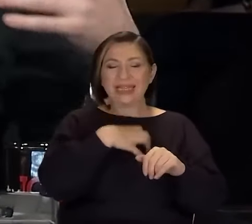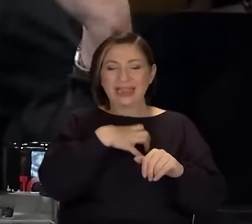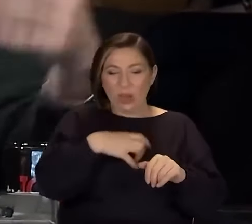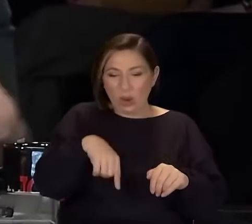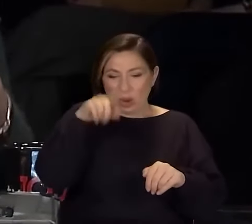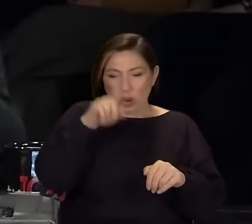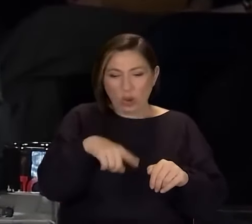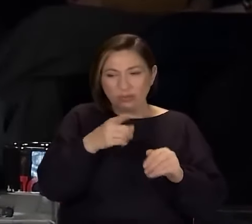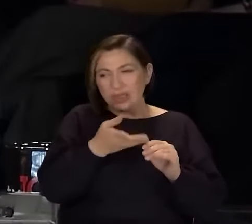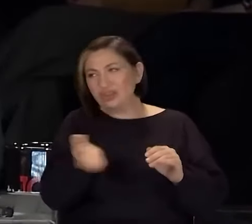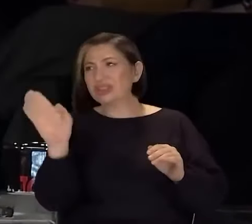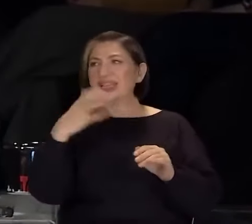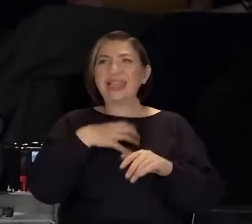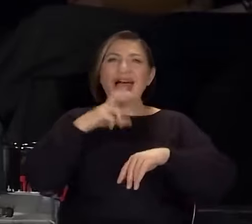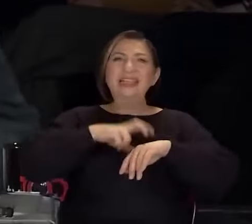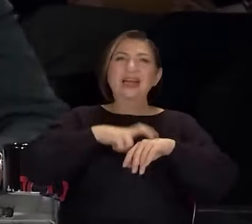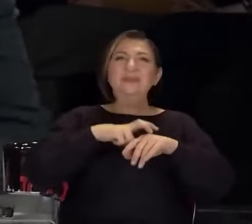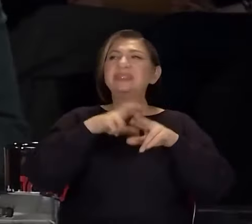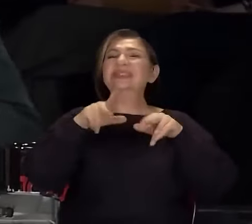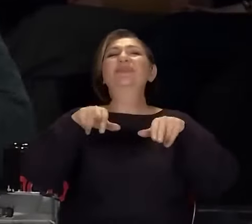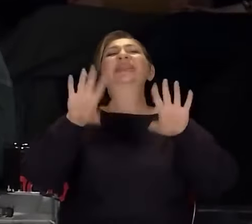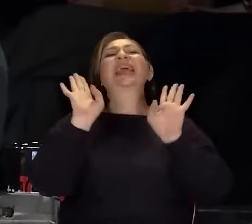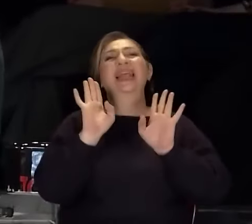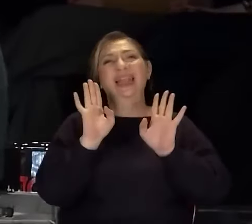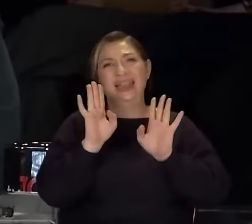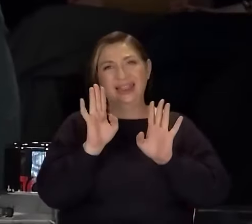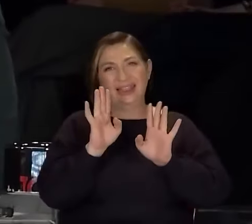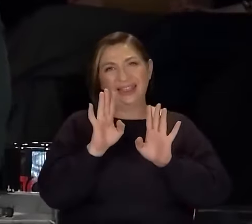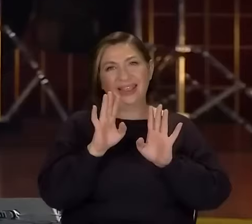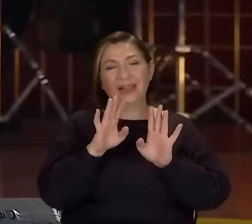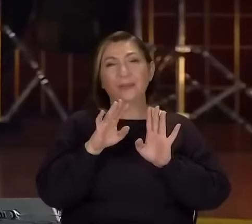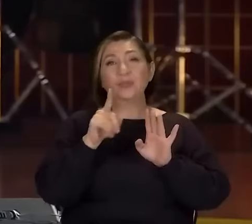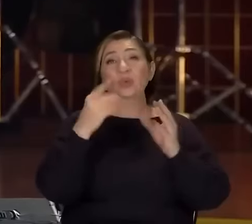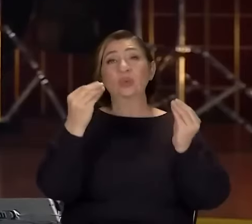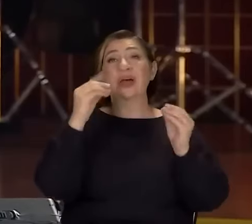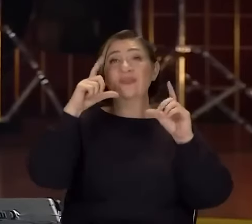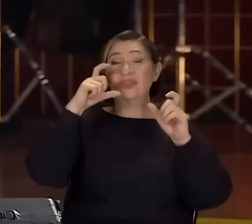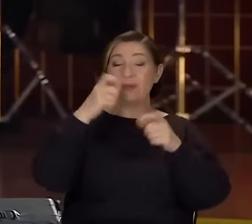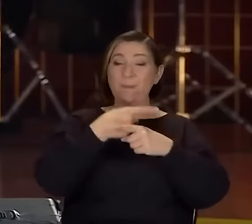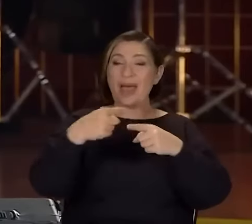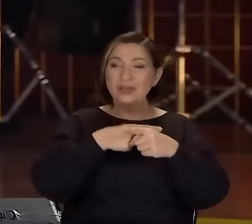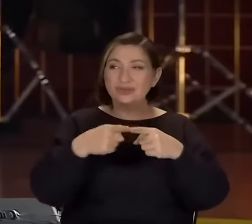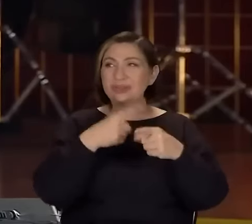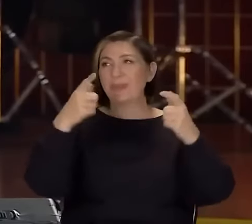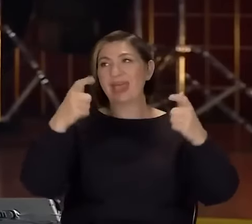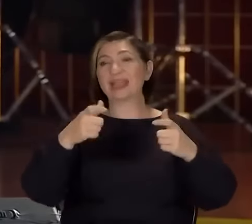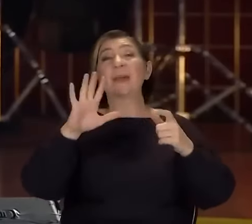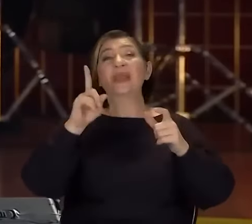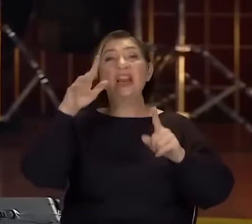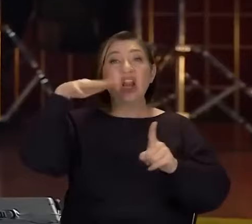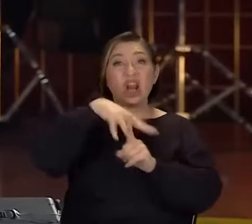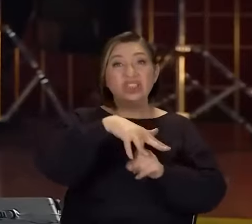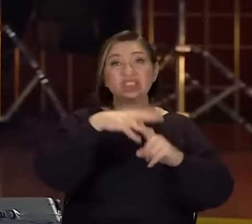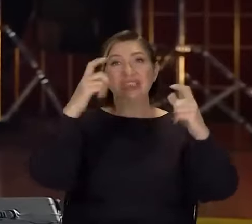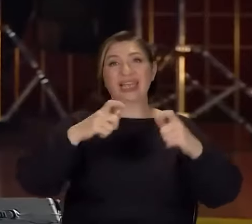kendi günlüğümüzden çıktı o. Kendi hatıramızdan evet. Çıktı. Tamamıyla artık böyle bir başkasının güzel sevdiği fotoğrafların gibi. Paylaşıldığı bir yer değil, bir linç